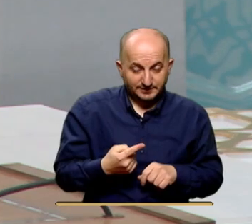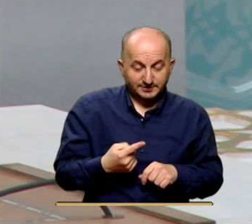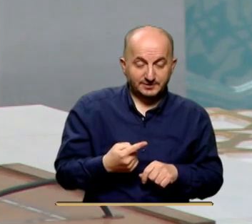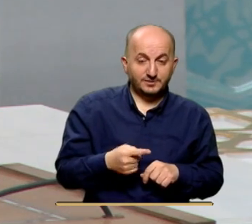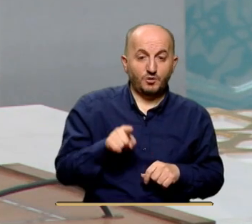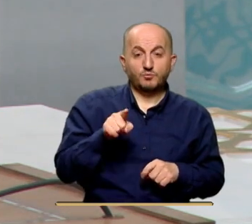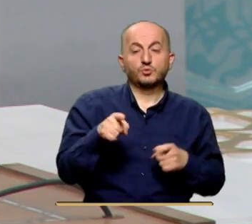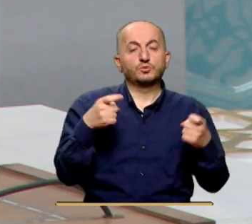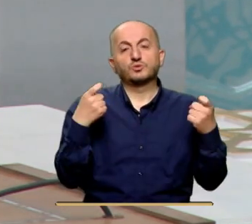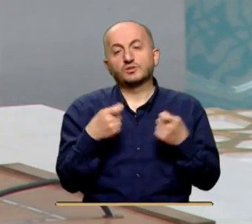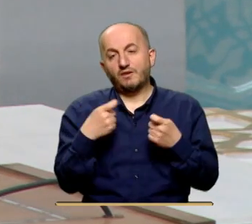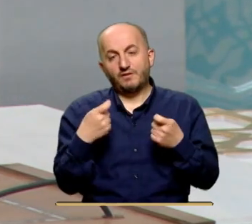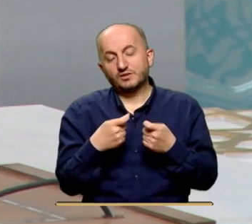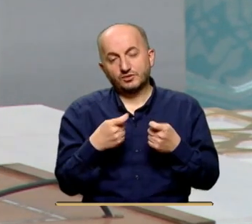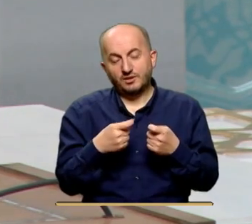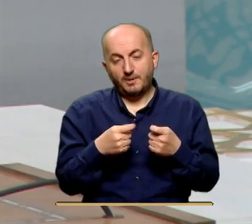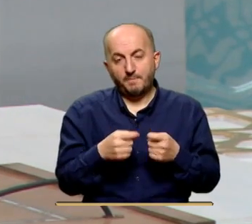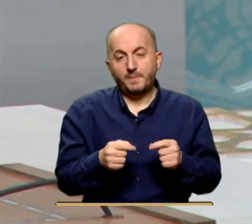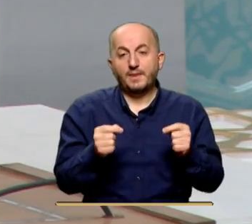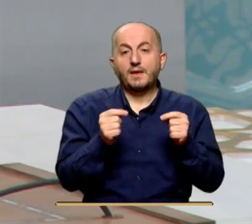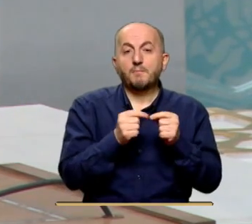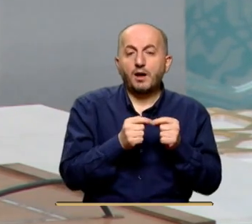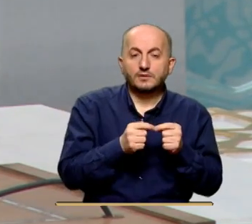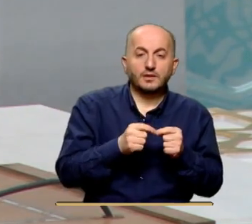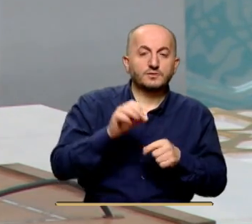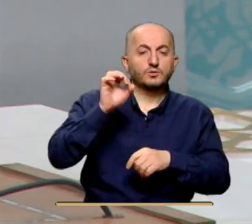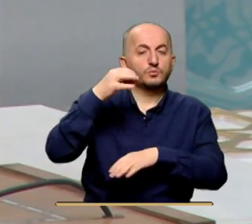bu savaşta Bağdatlı,